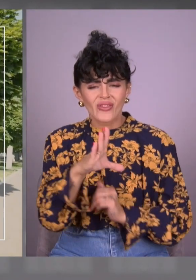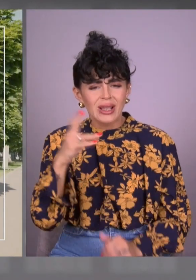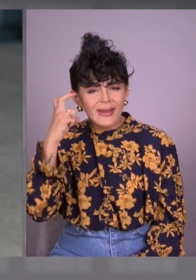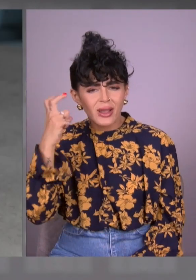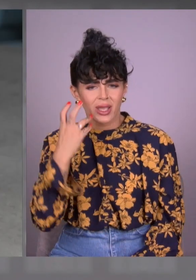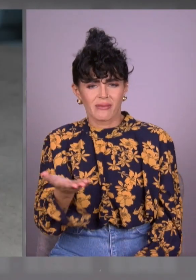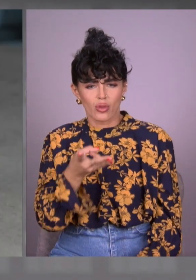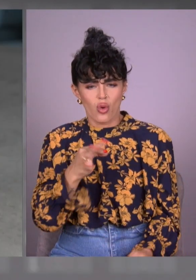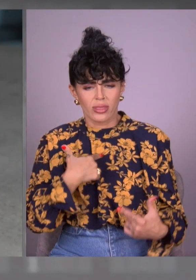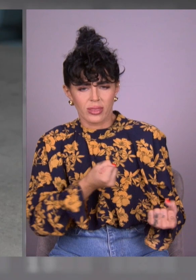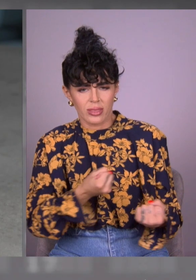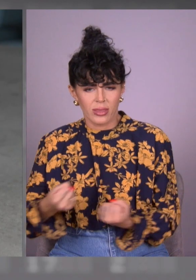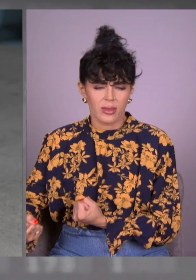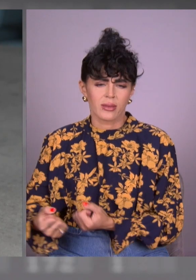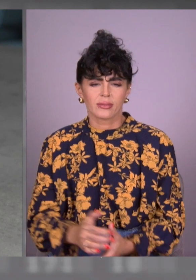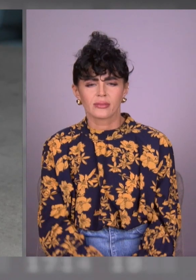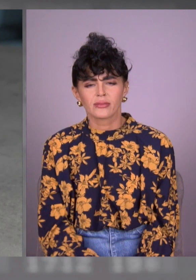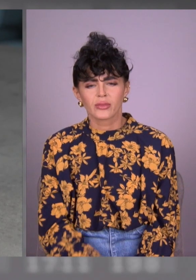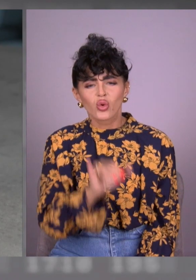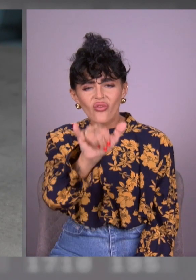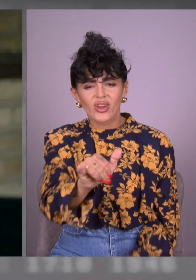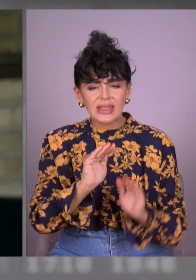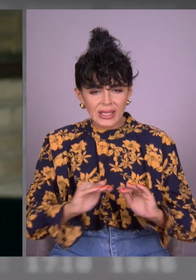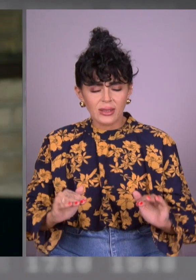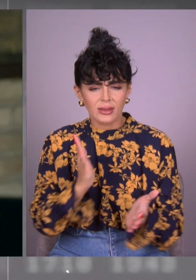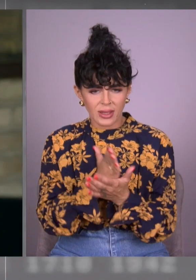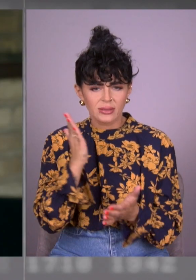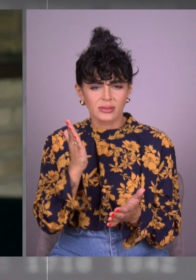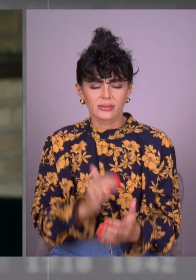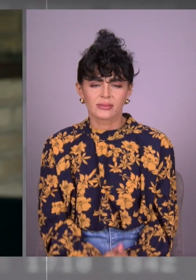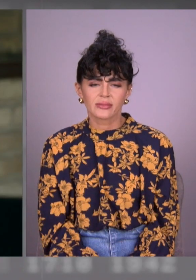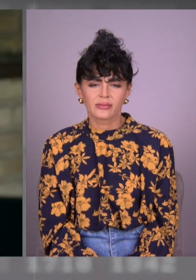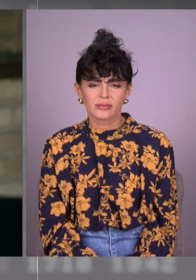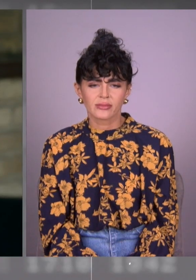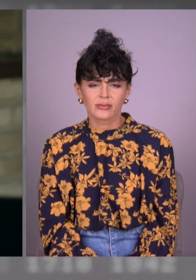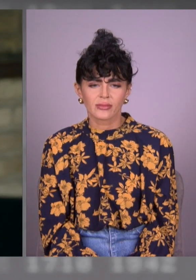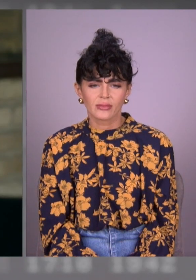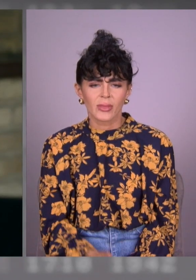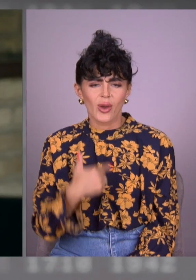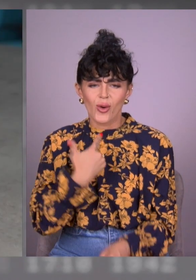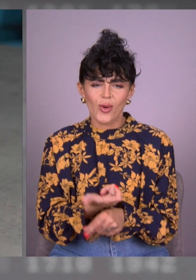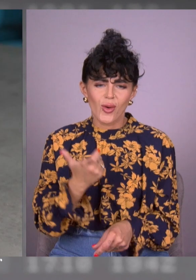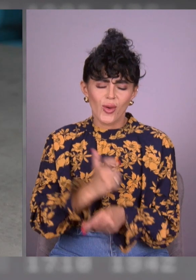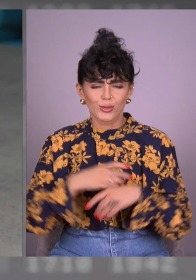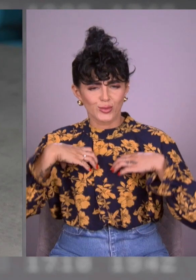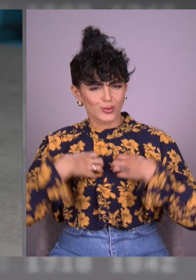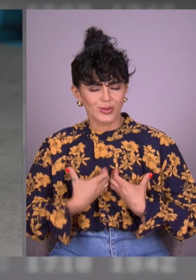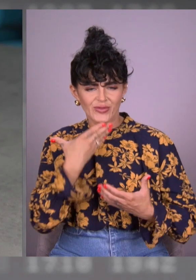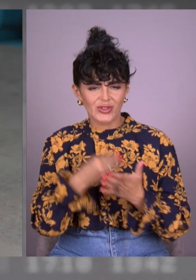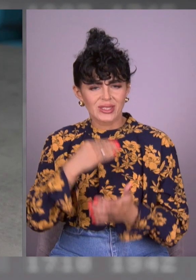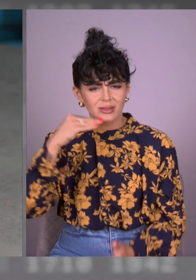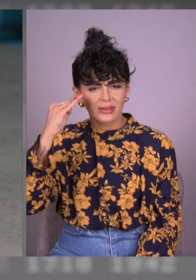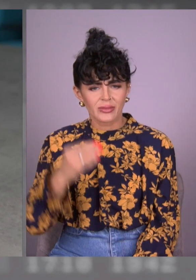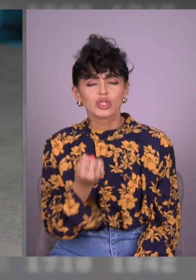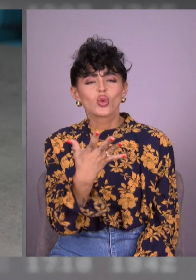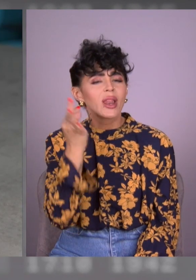так? Так. А у вас діти є? Я дуже-дуже сильно скучила за татом. А скільки років вашим